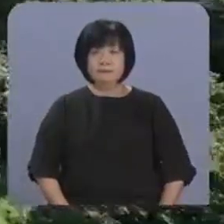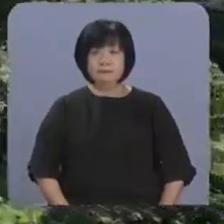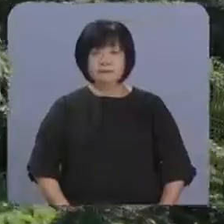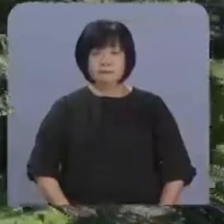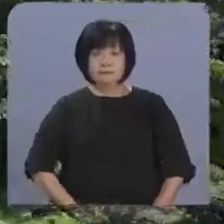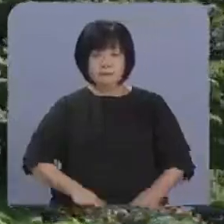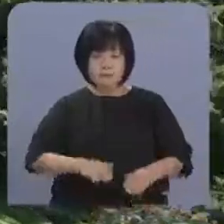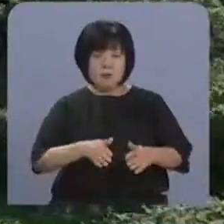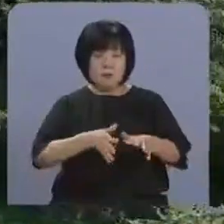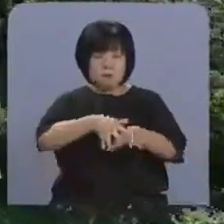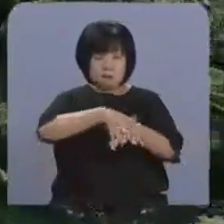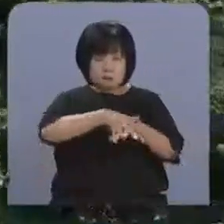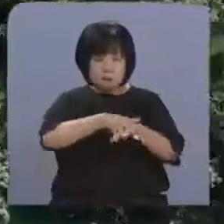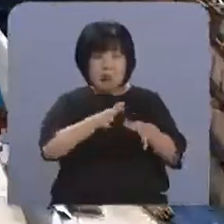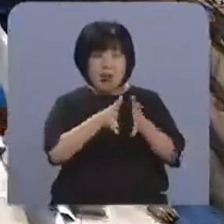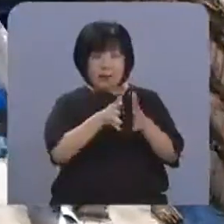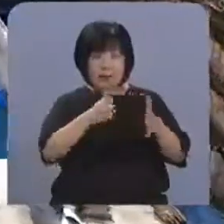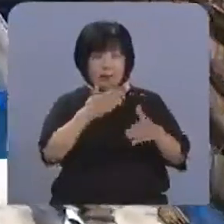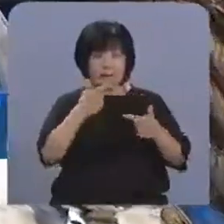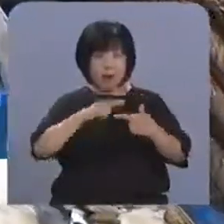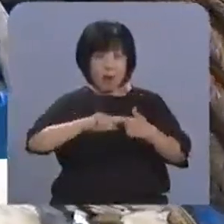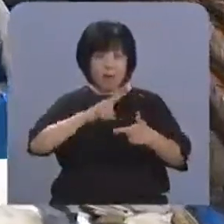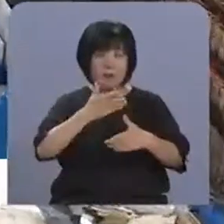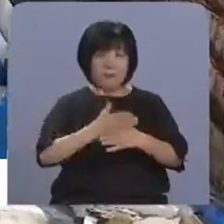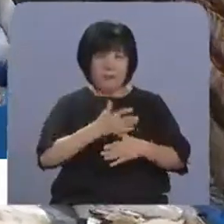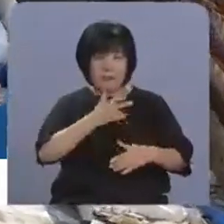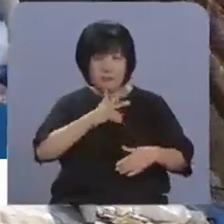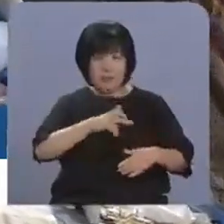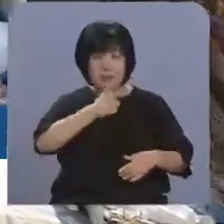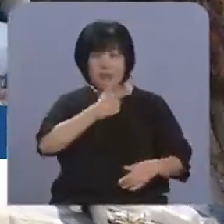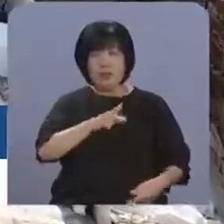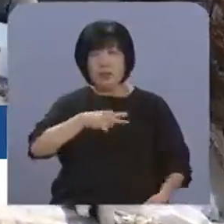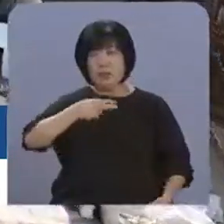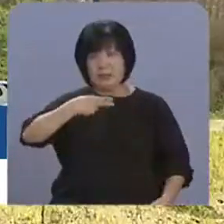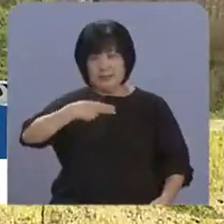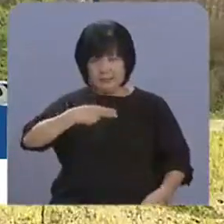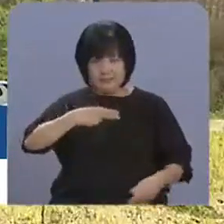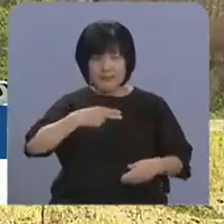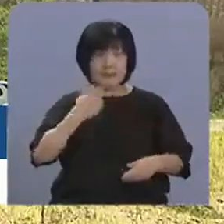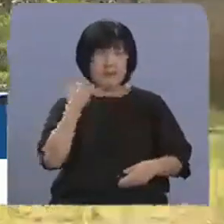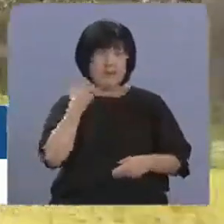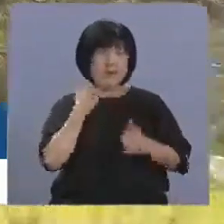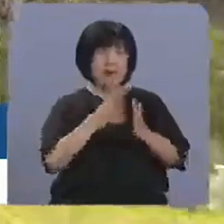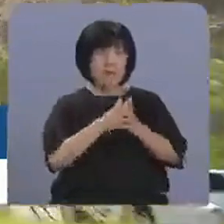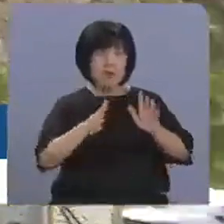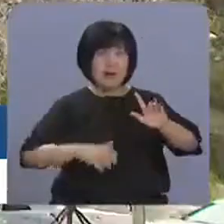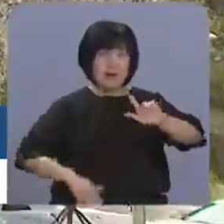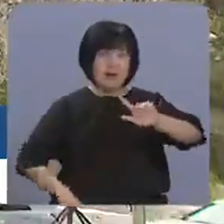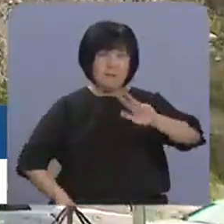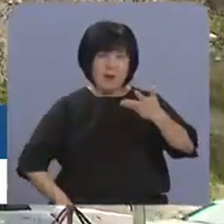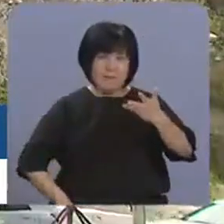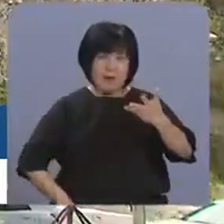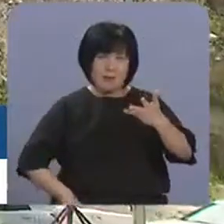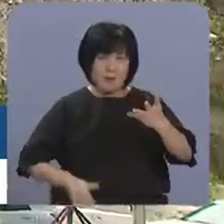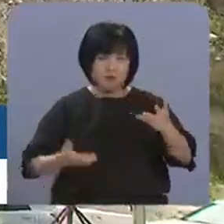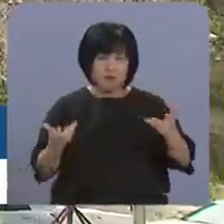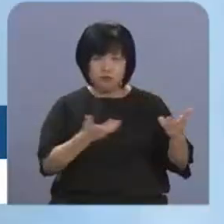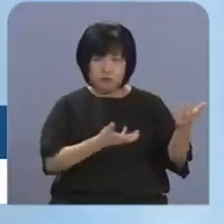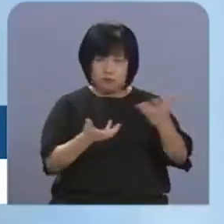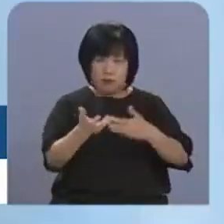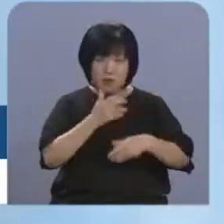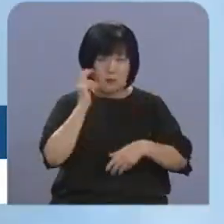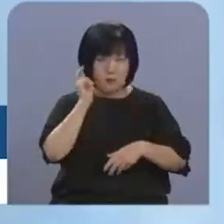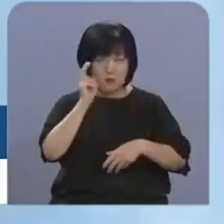무량판 구조로 지어진 경남 양산 사송 신도시의 LH 임대 아파트. 800여 가구가 입주할 예정인 이곳에